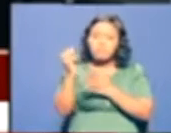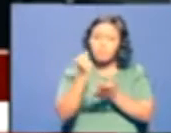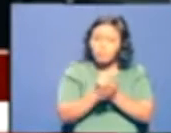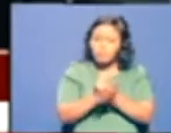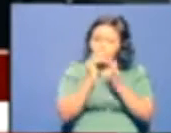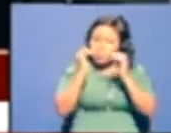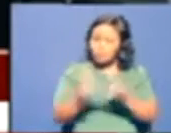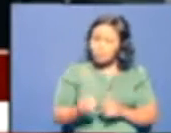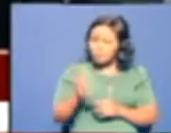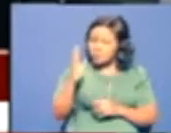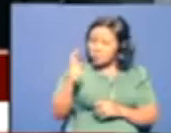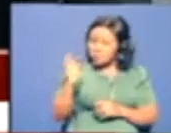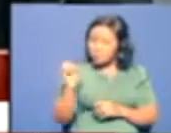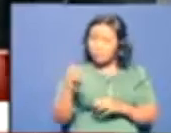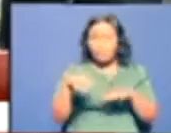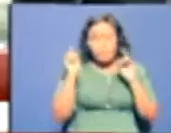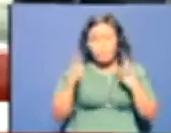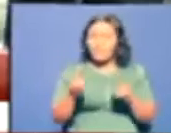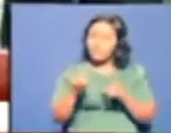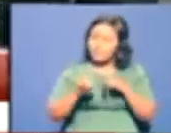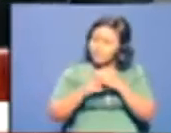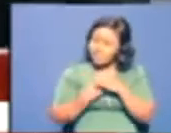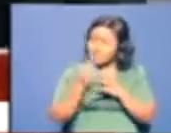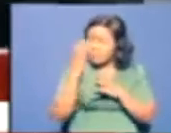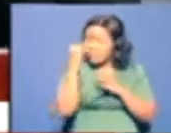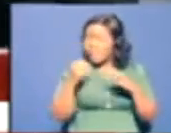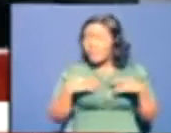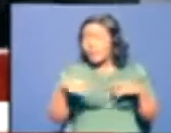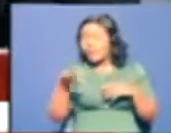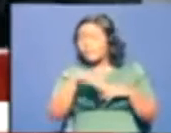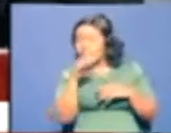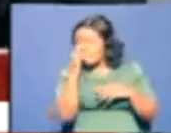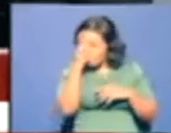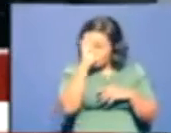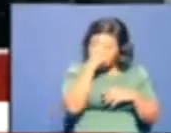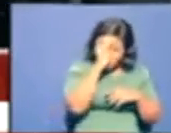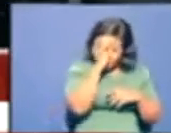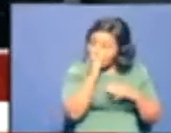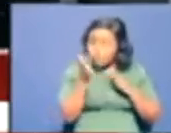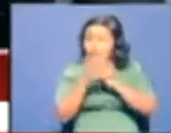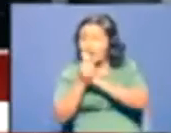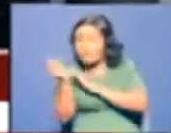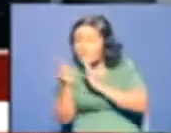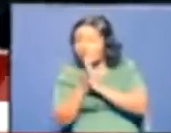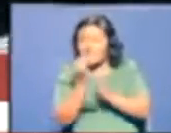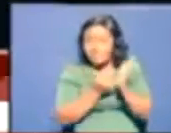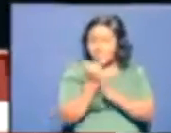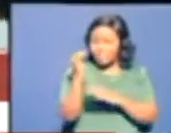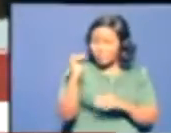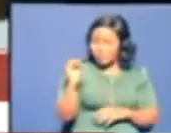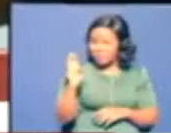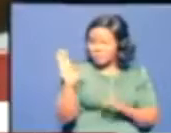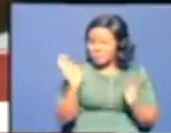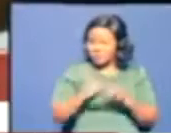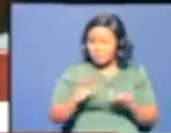to ensure no room is left for doubting the competency and integrity of IEBC.